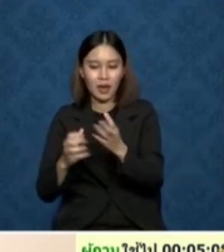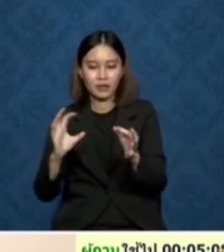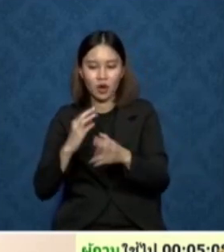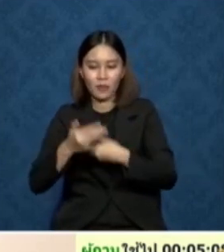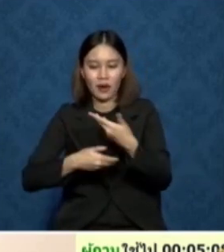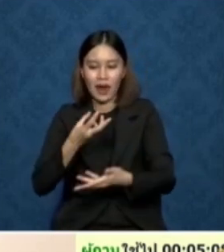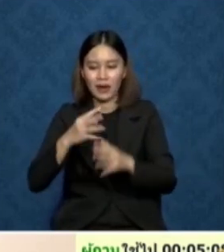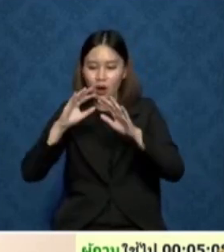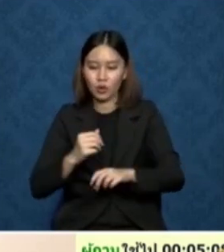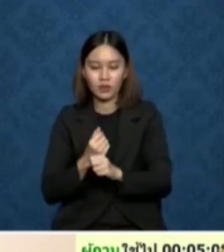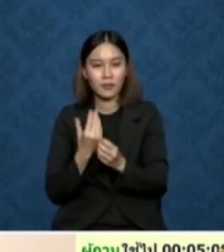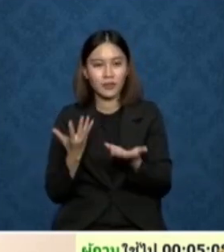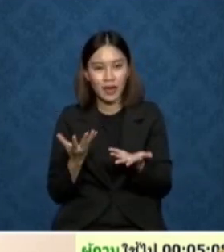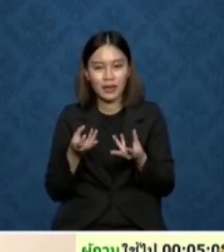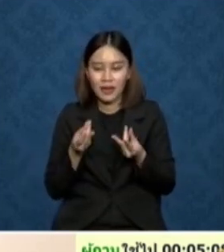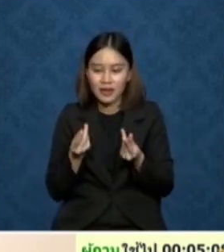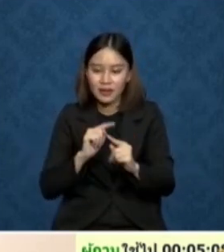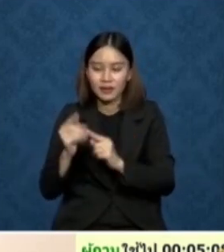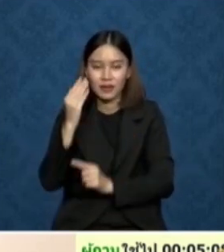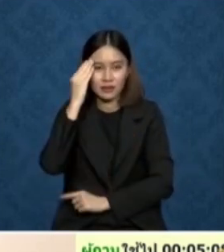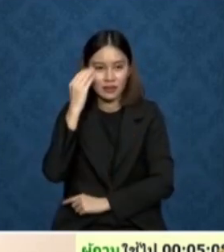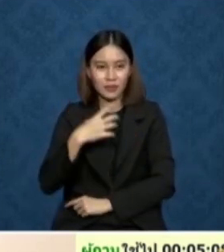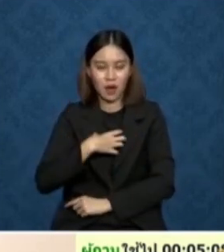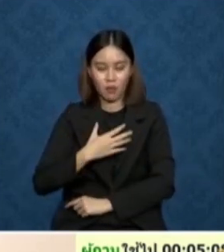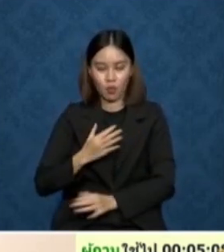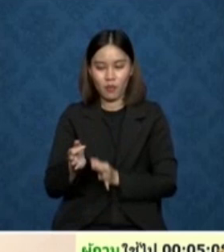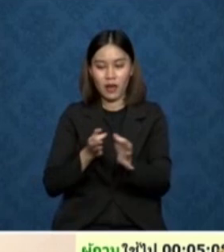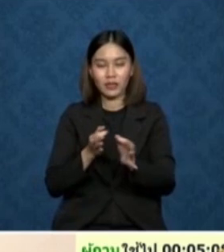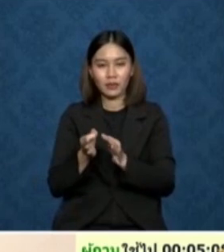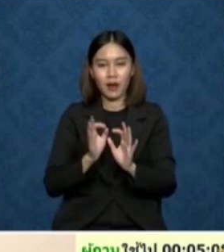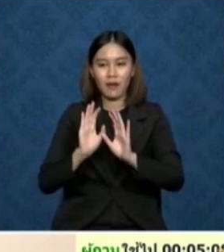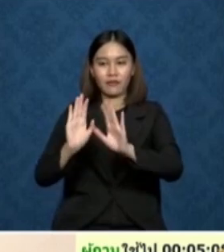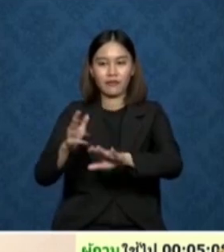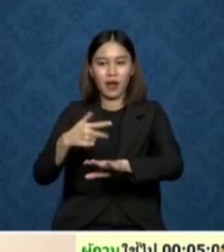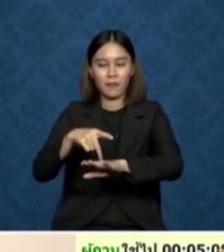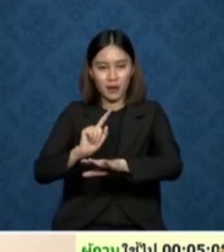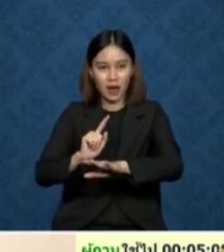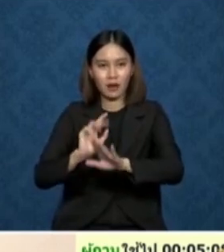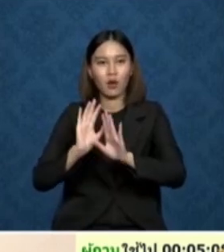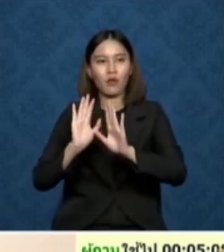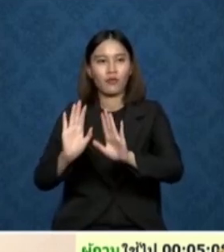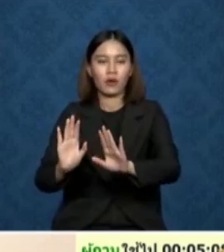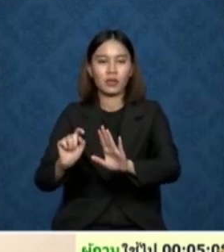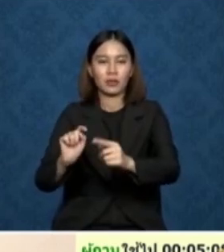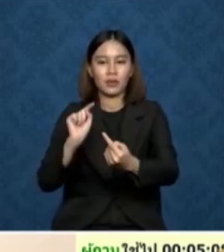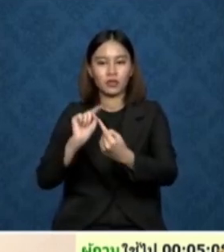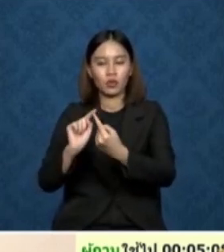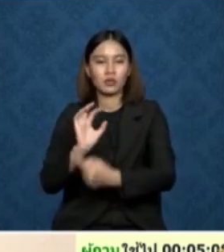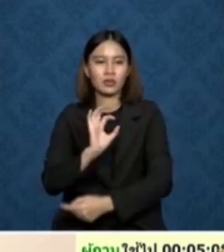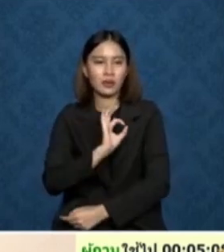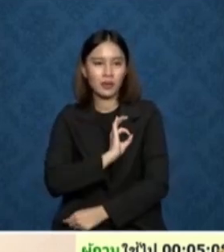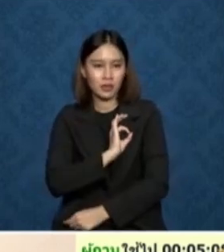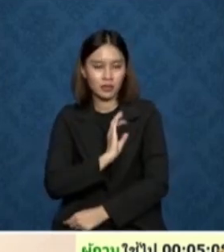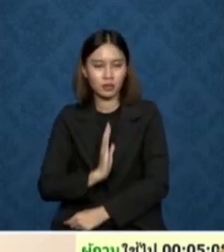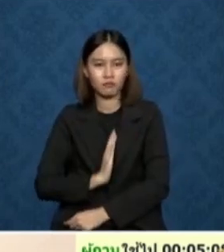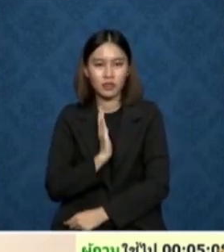าคาเข้าตกตำหอไม่อย่ไรอยากทาบละเอีดผมกลับเรียนที่แจง ผ่านท่านประทานสภา ไปยัง